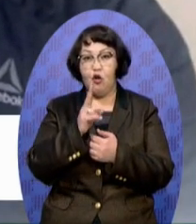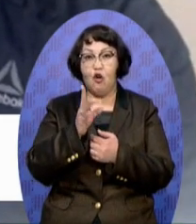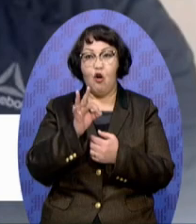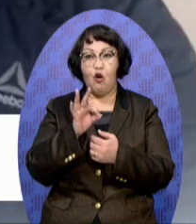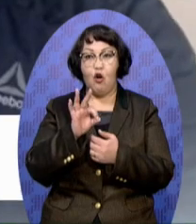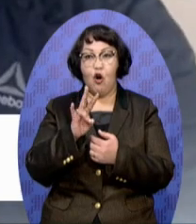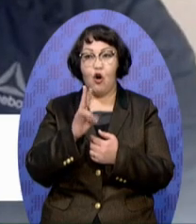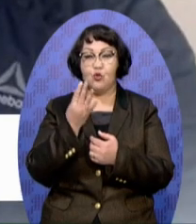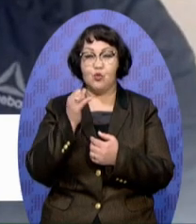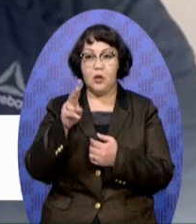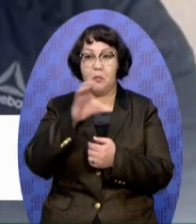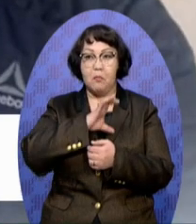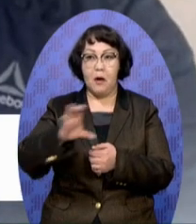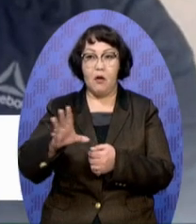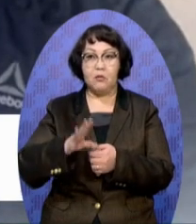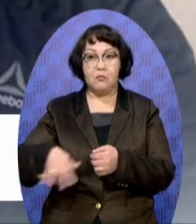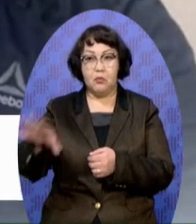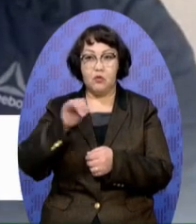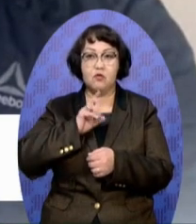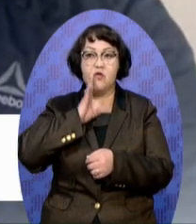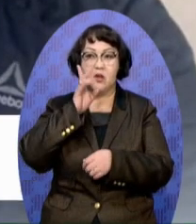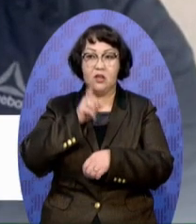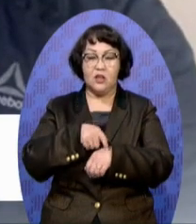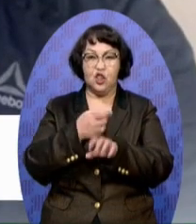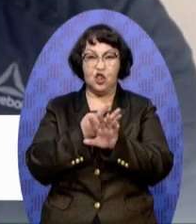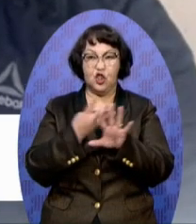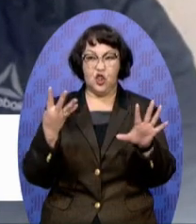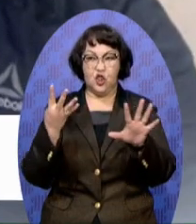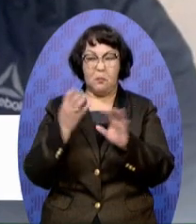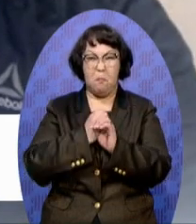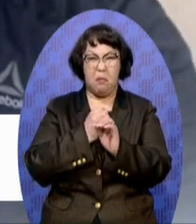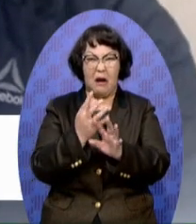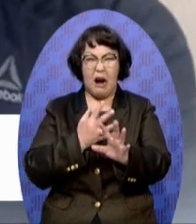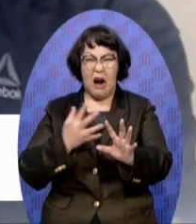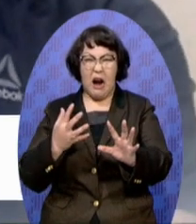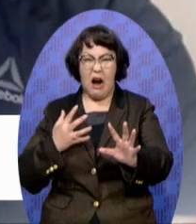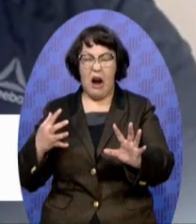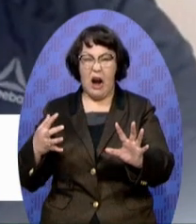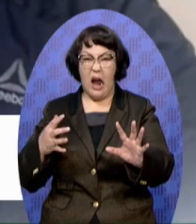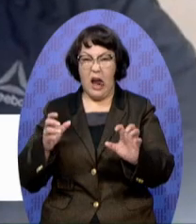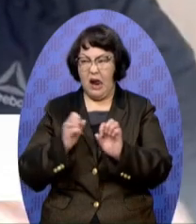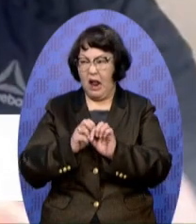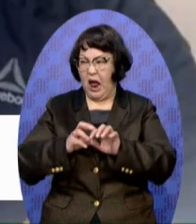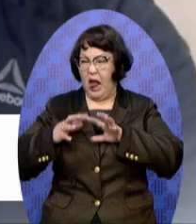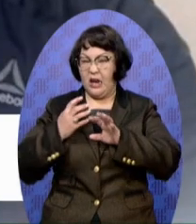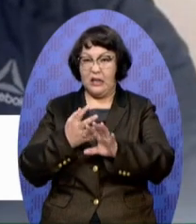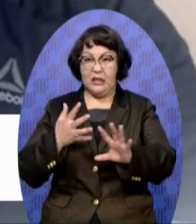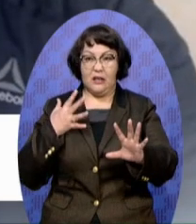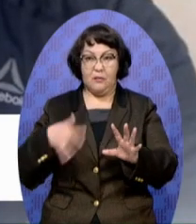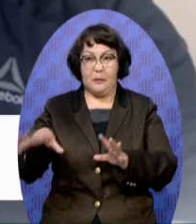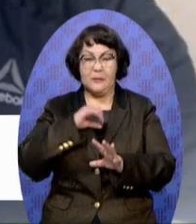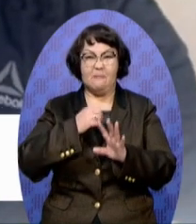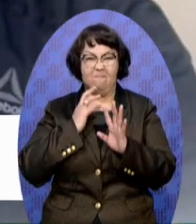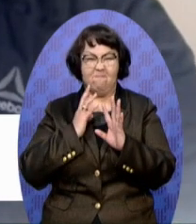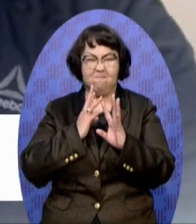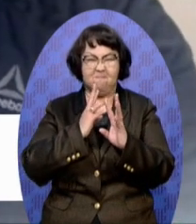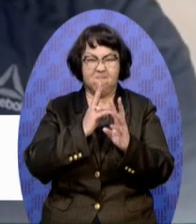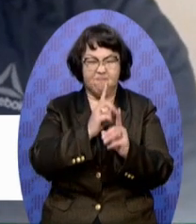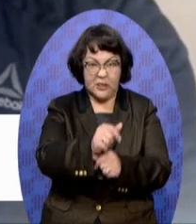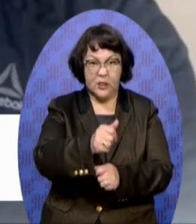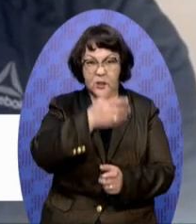бид хүн чинь баг өглөө ирж 9 цагаас очиод очилхад битүү хүн байжсэн. Тэгэл бид хүн очиж дараалалаараа явсан